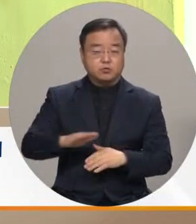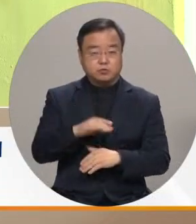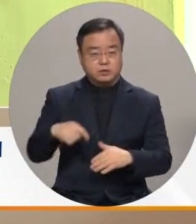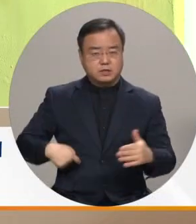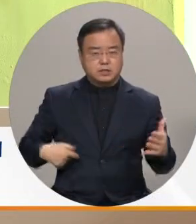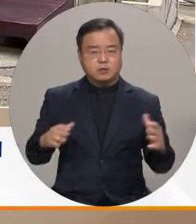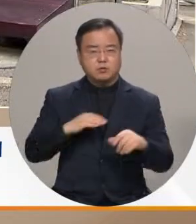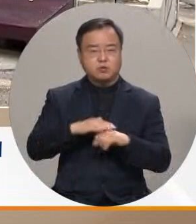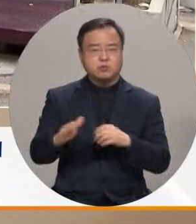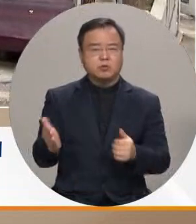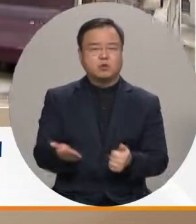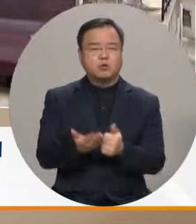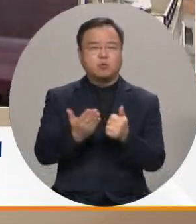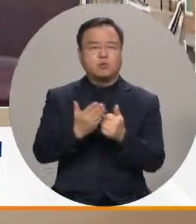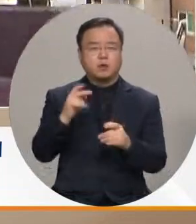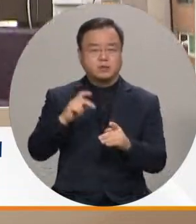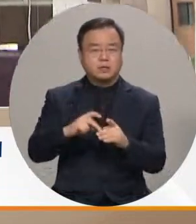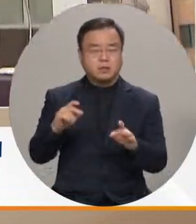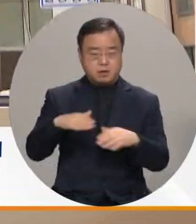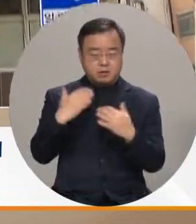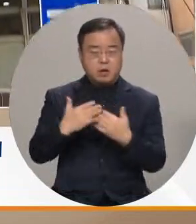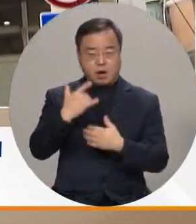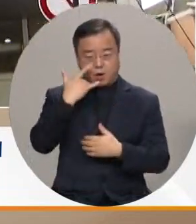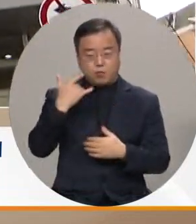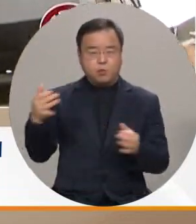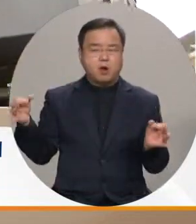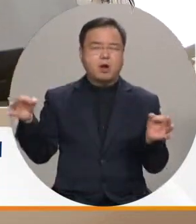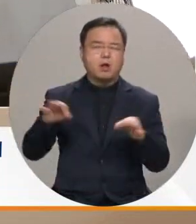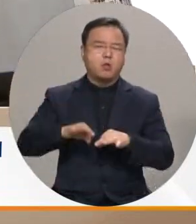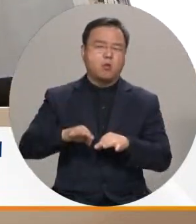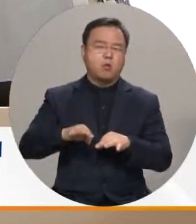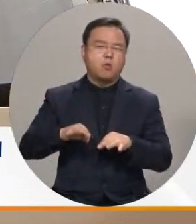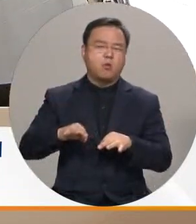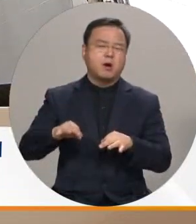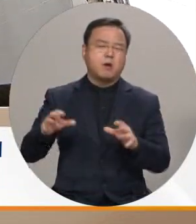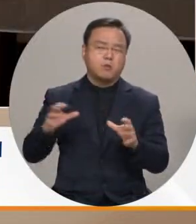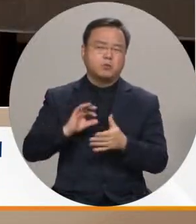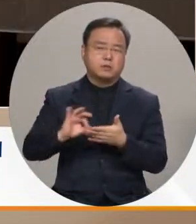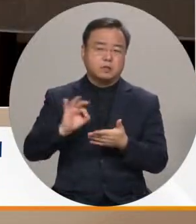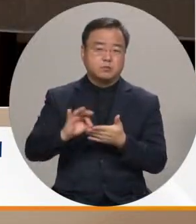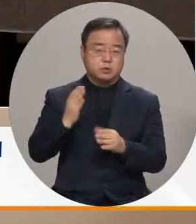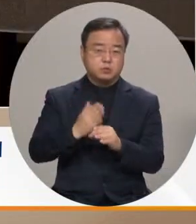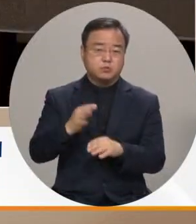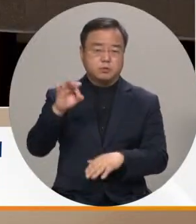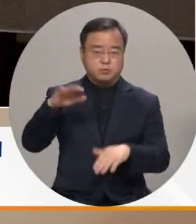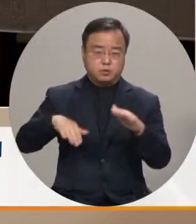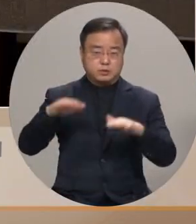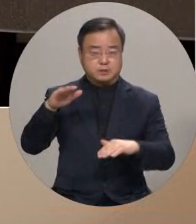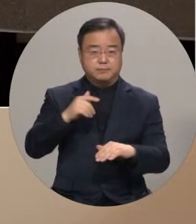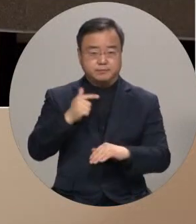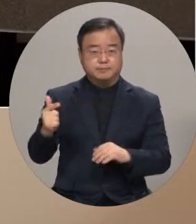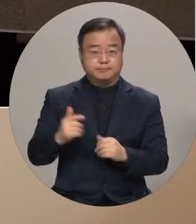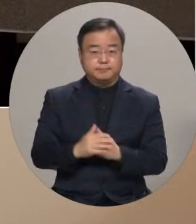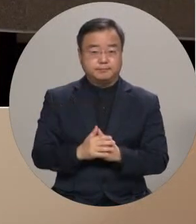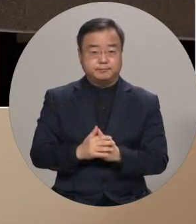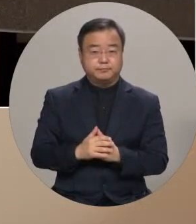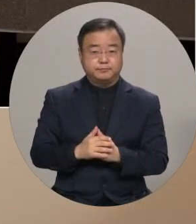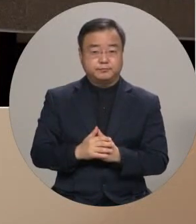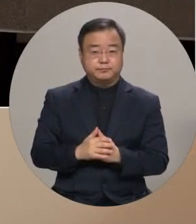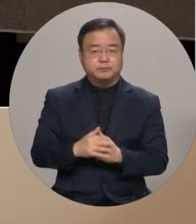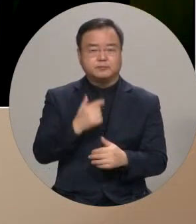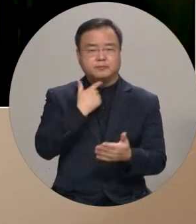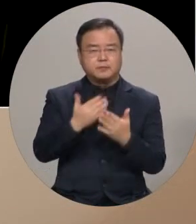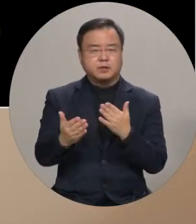센터 같은 경우는 모두 전적으로 부모들이 부담을 하고 있어서요 비용 차이가 상당하고 그리고 이제 특히 오랜 경력 을